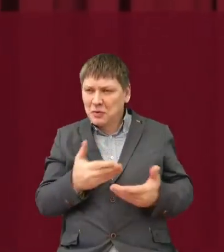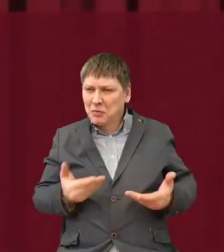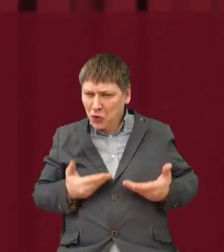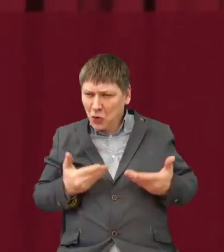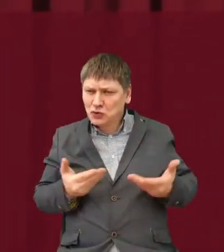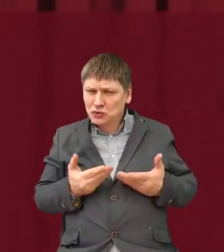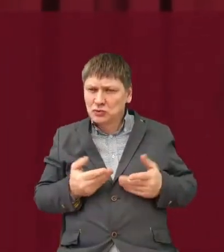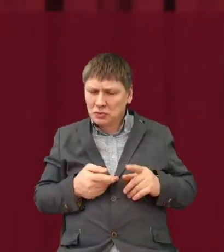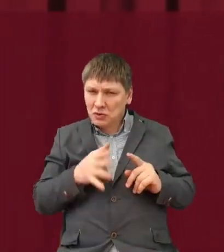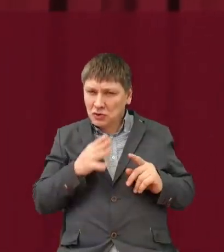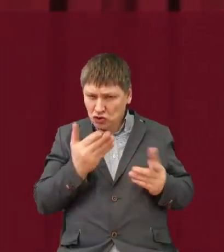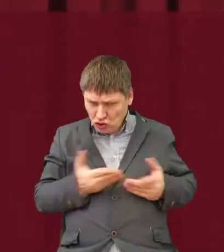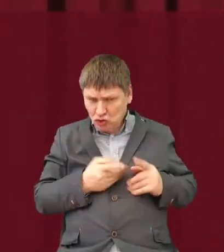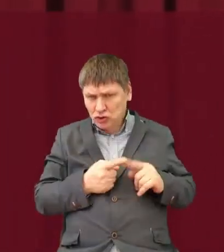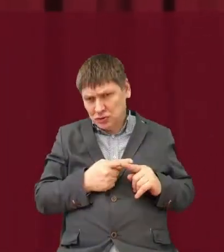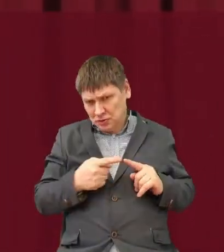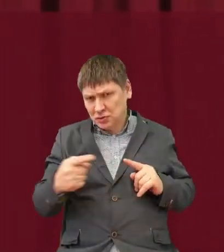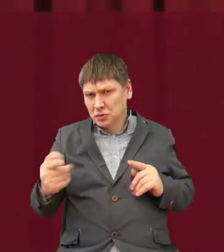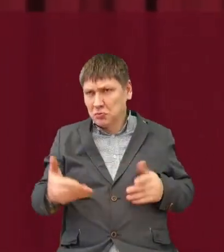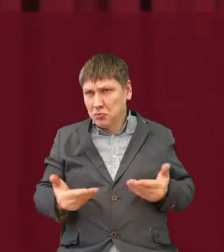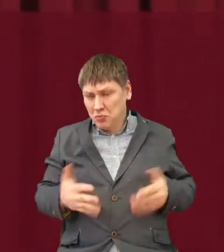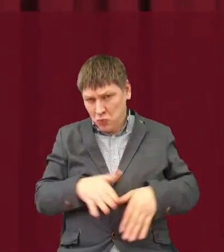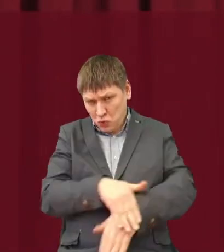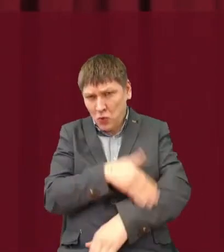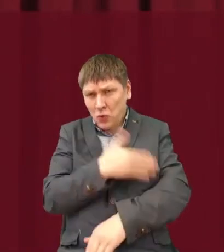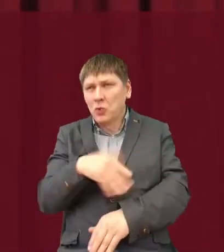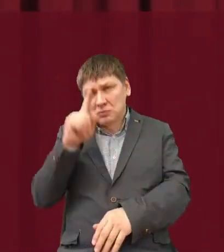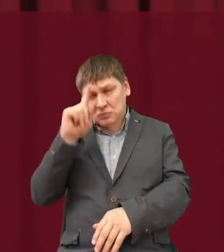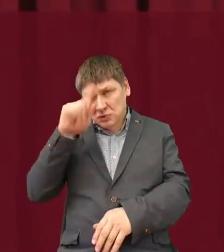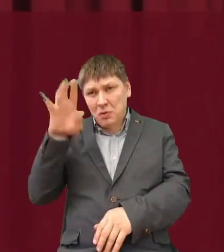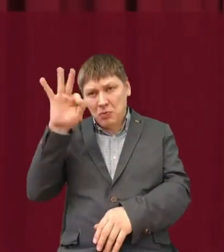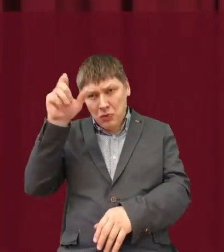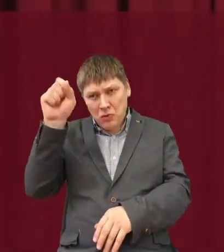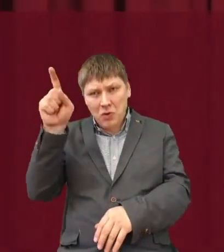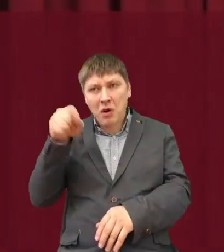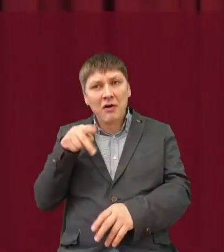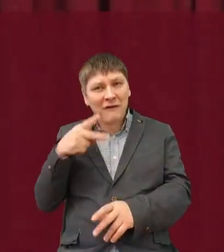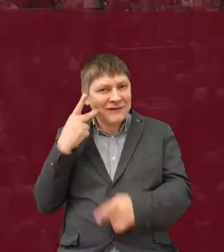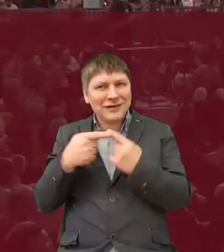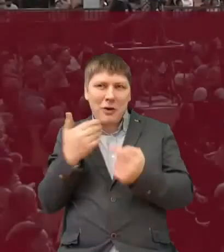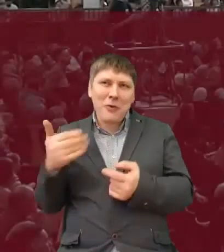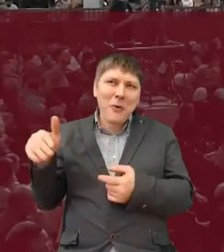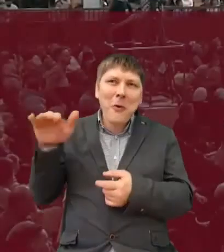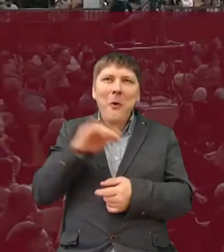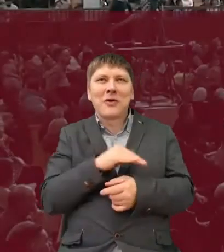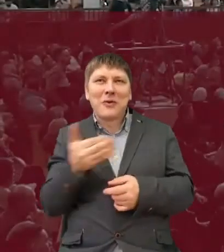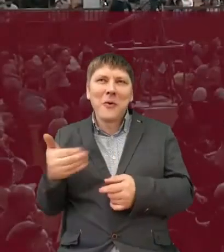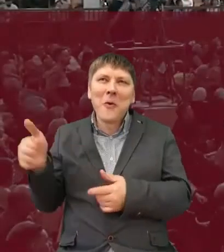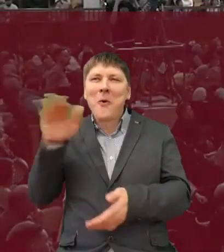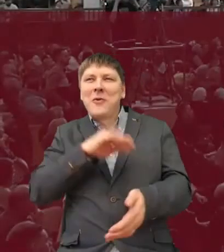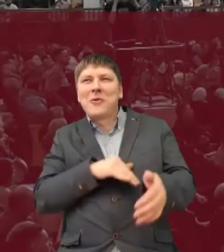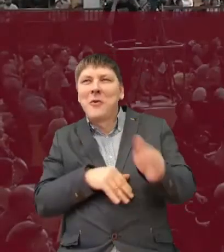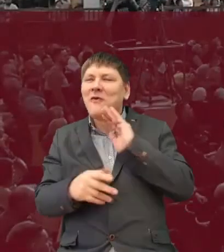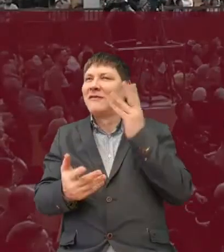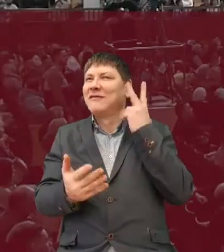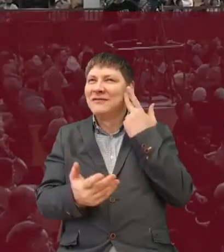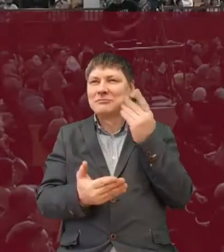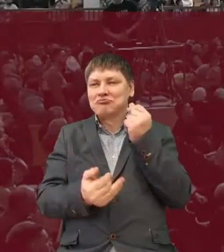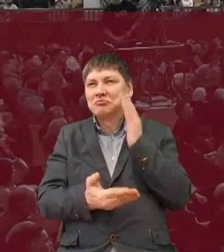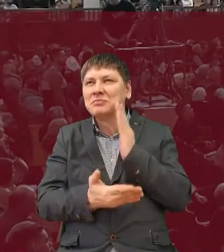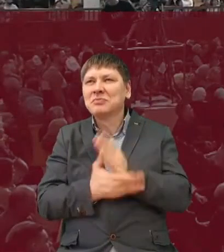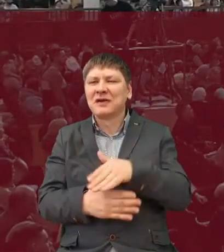большой отрезок жизни даже зная Бога и он всегда шел по этим горам у него всегда было благословение